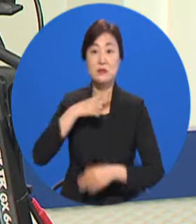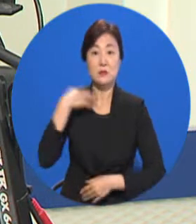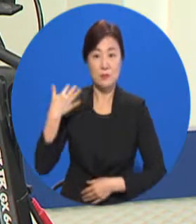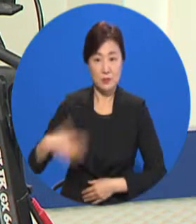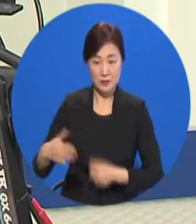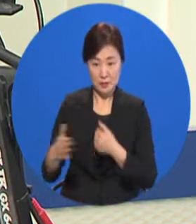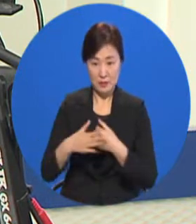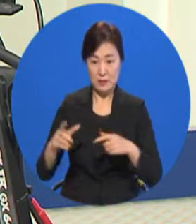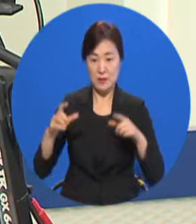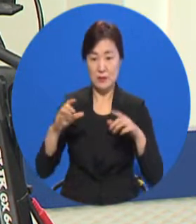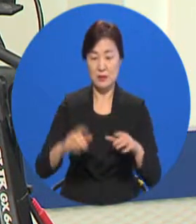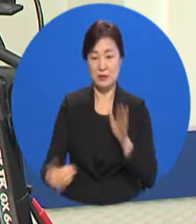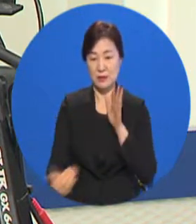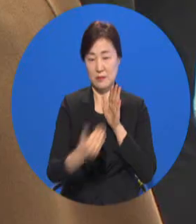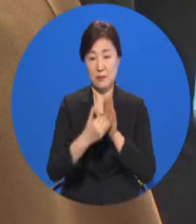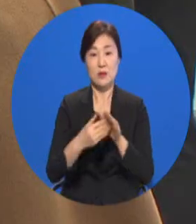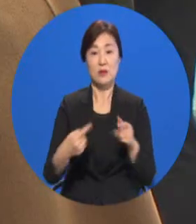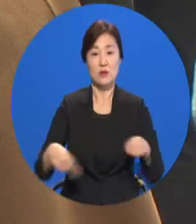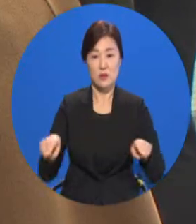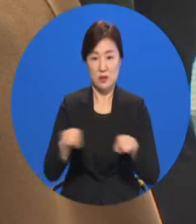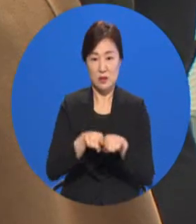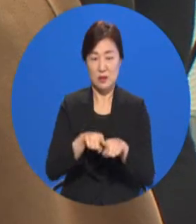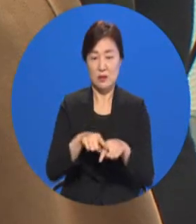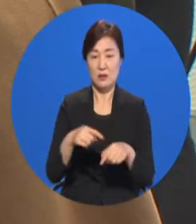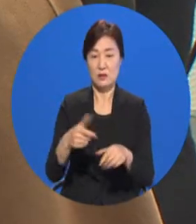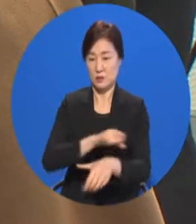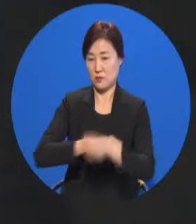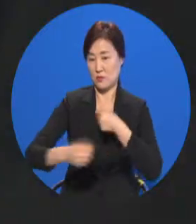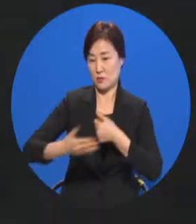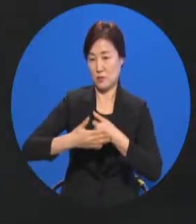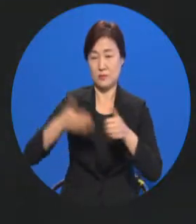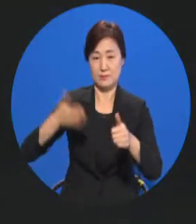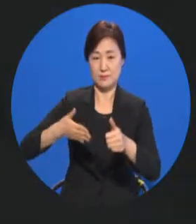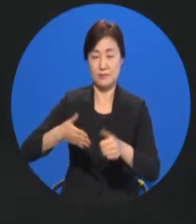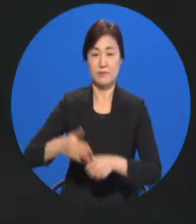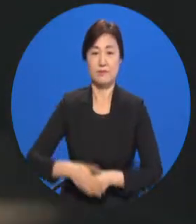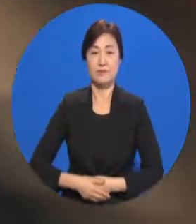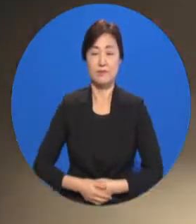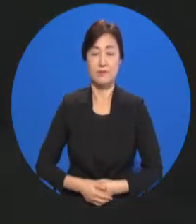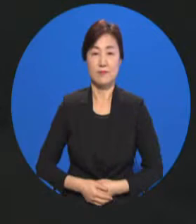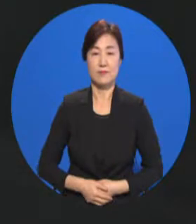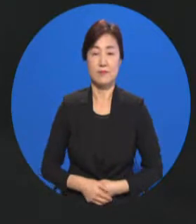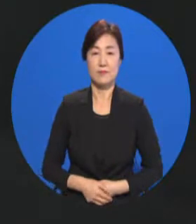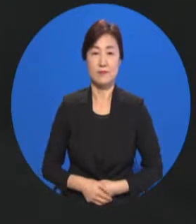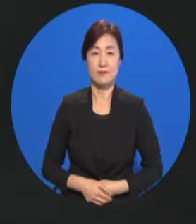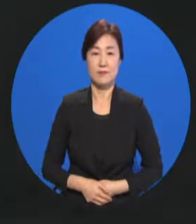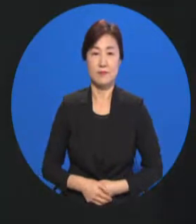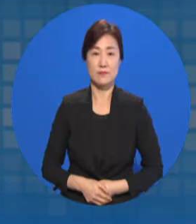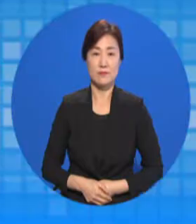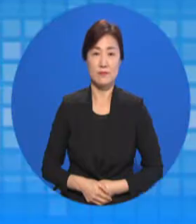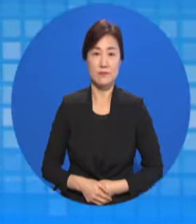확산을 막기 위해 시, 군 간 적극적인 협조를 당부했습니다. MBC 뉴스 김종수입니다.